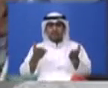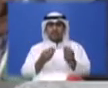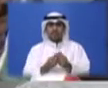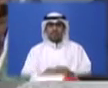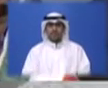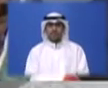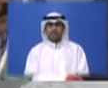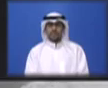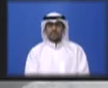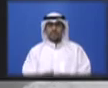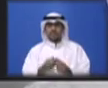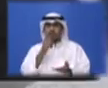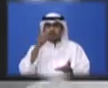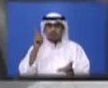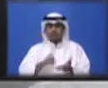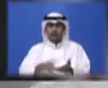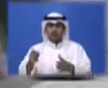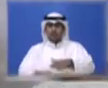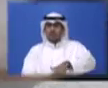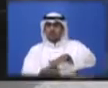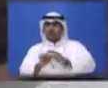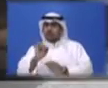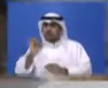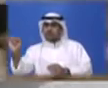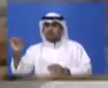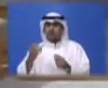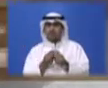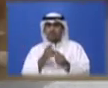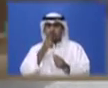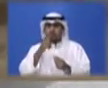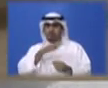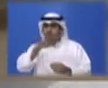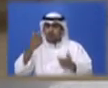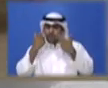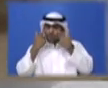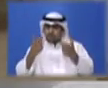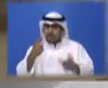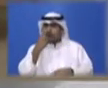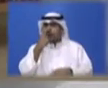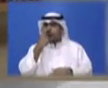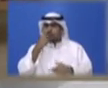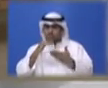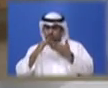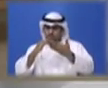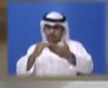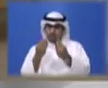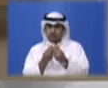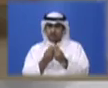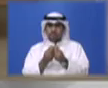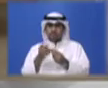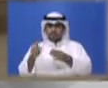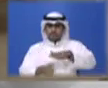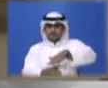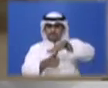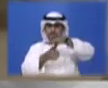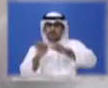أجهزتها. وأكد مسؤولون أردنيون في الأمسية حرص الأجهزة الأردنية كافة وبتكليف من جلالة الملك عبد